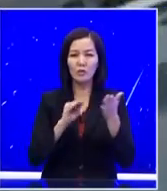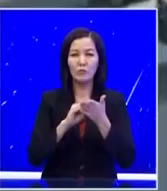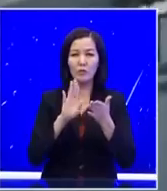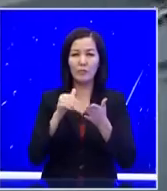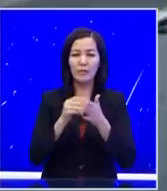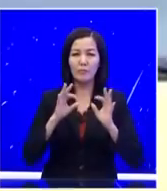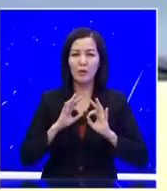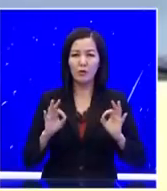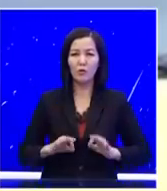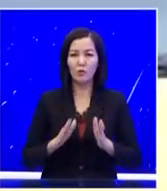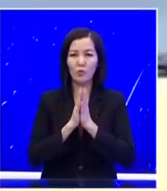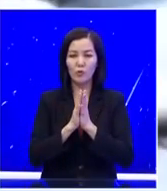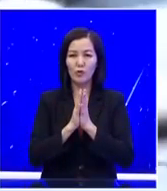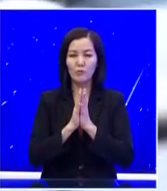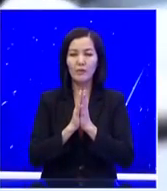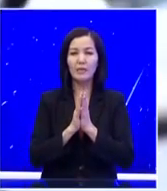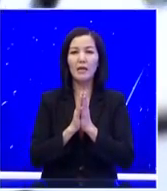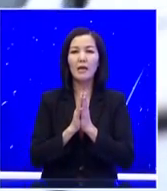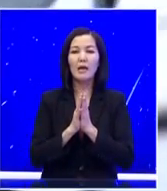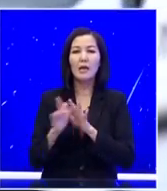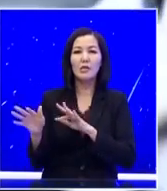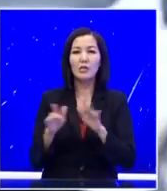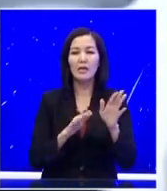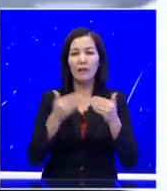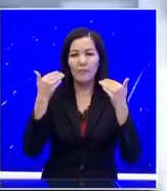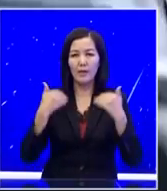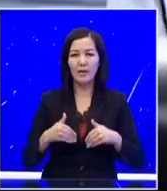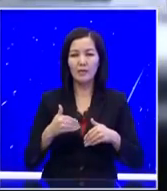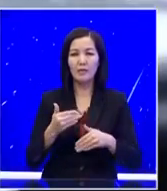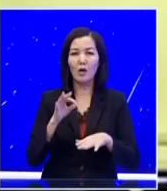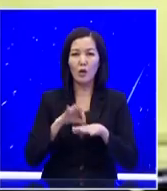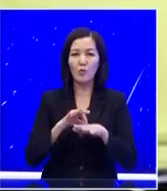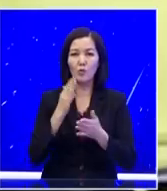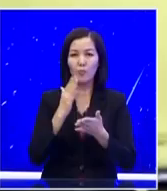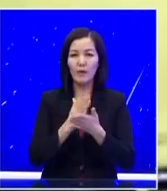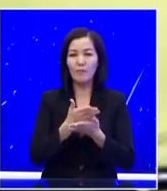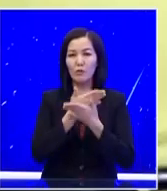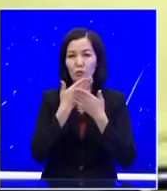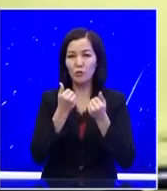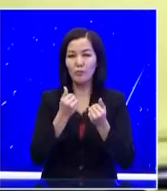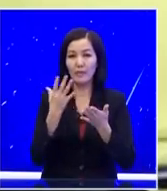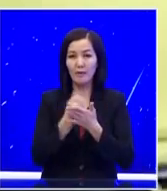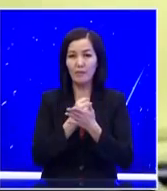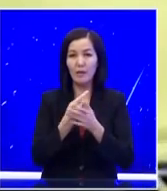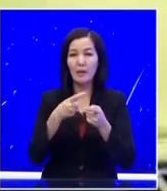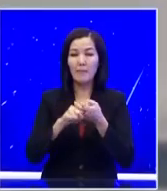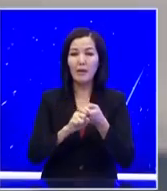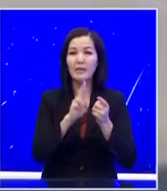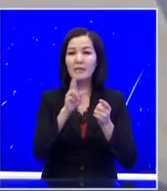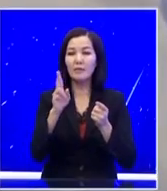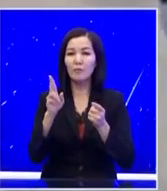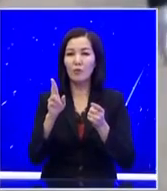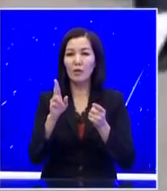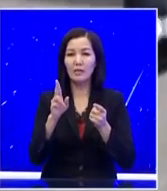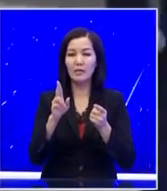прокуратурасы осындай өтініш білдірген. Аталған шара адамның бойынан коронавирус инфекциясы табылған жағдайда байланыста болғандарды жедел